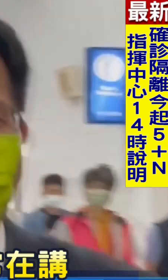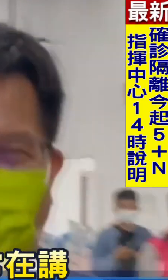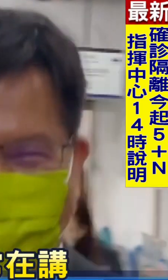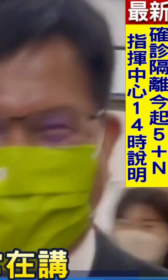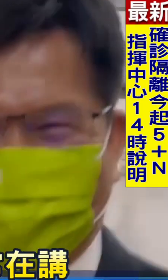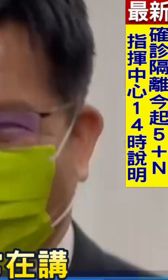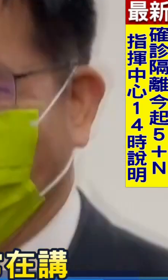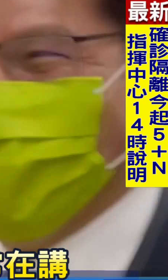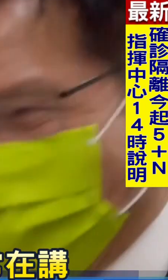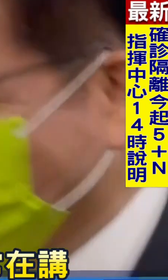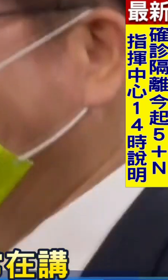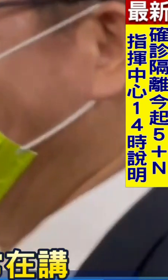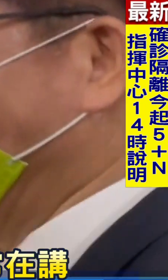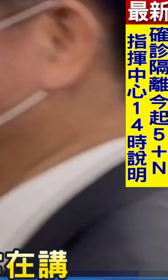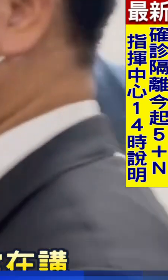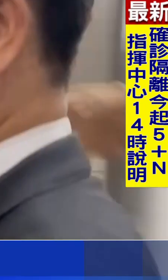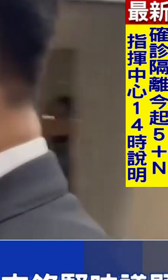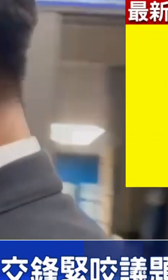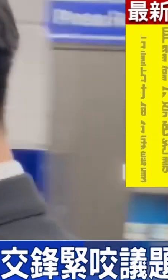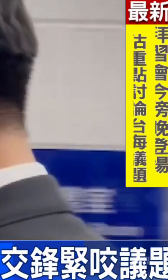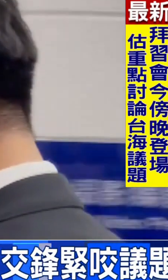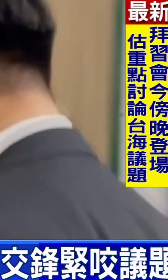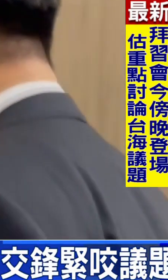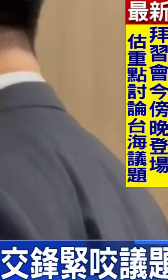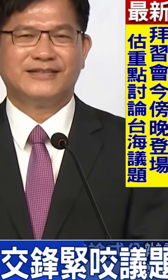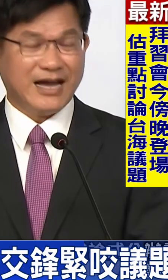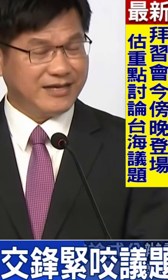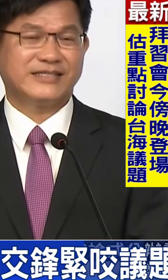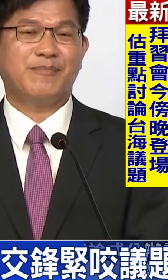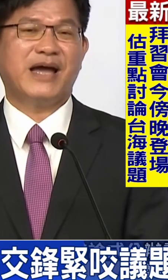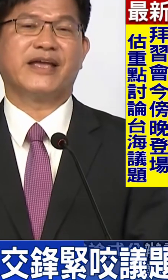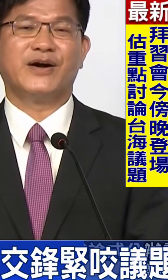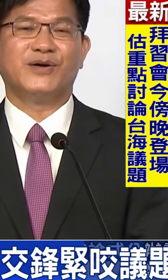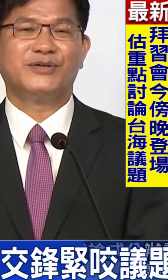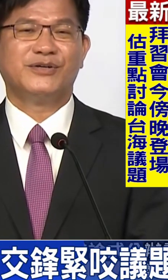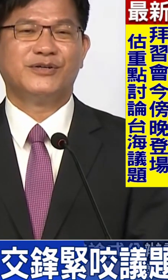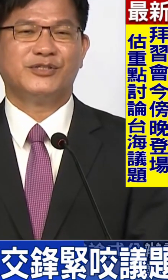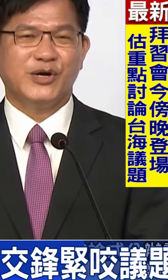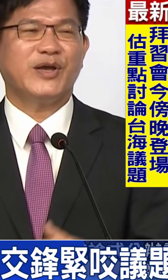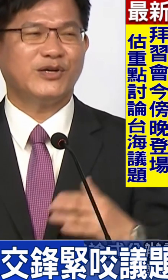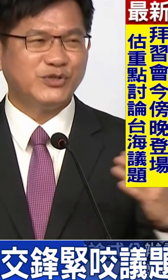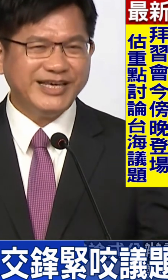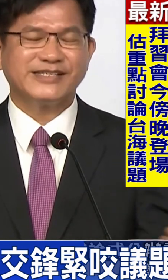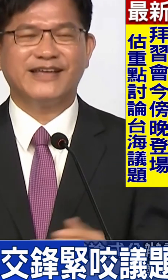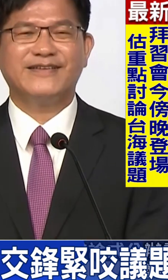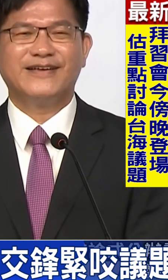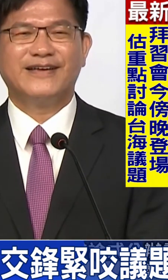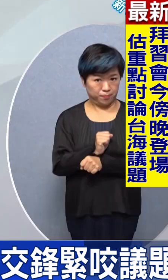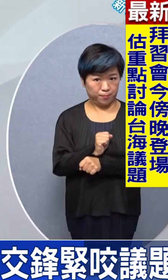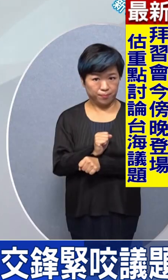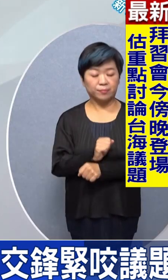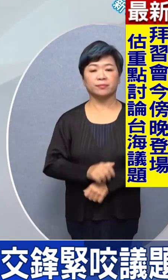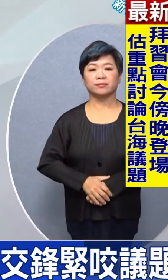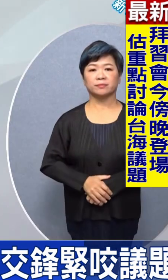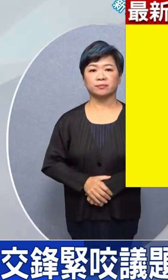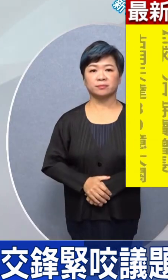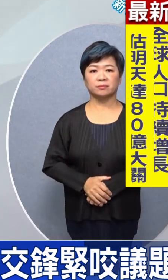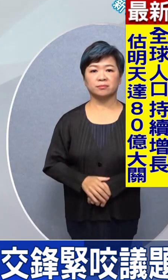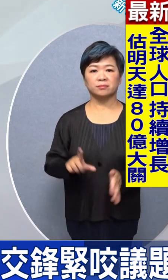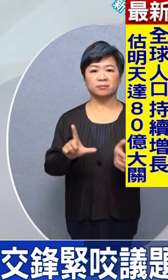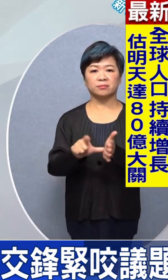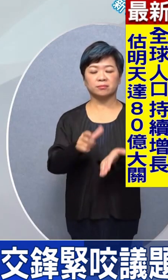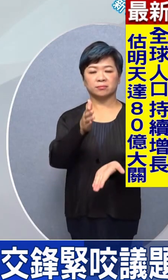会紧张？ 不会啦，常常在讲。 两人笑容满面走进会场，新北市公办辩论室政见会周一上午举行，分成阐述政